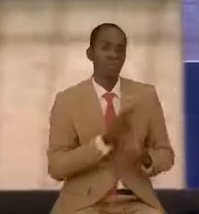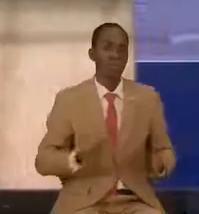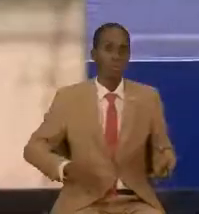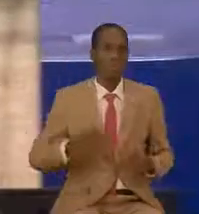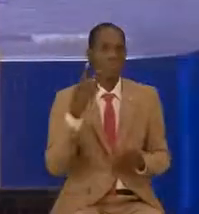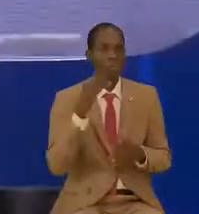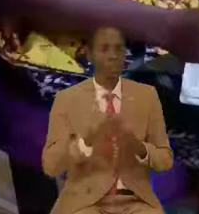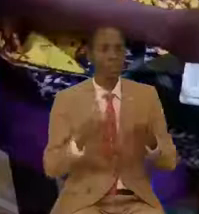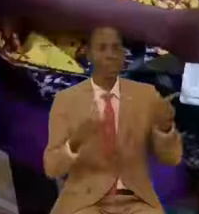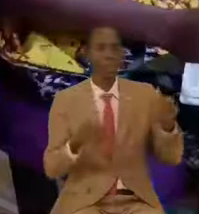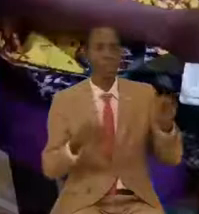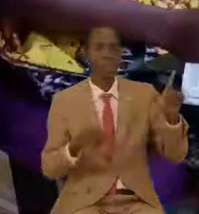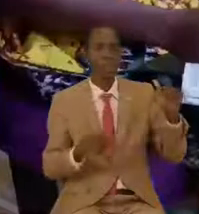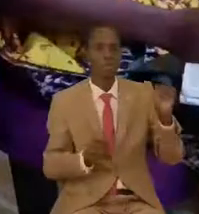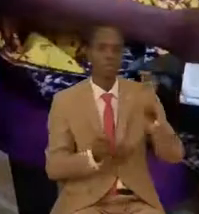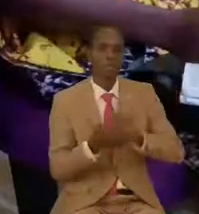Seigneur Jésus-Christ.